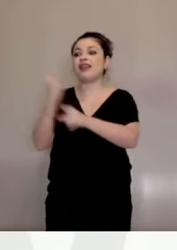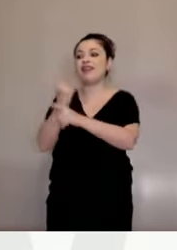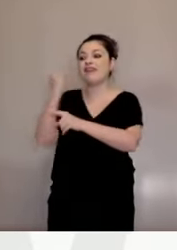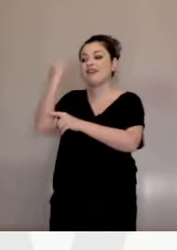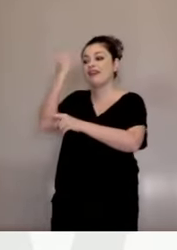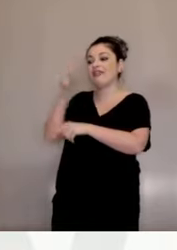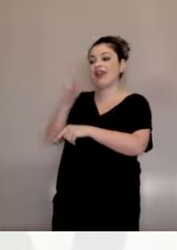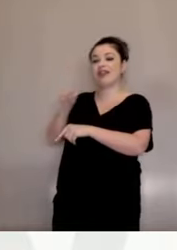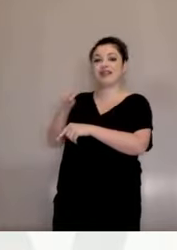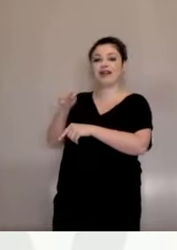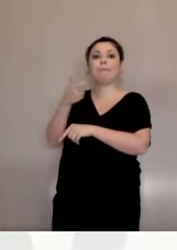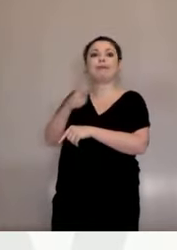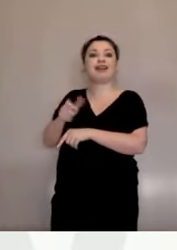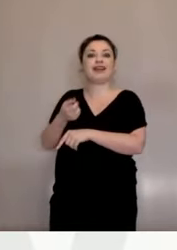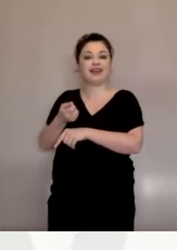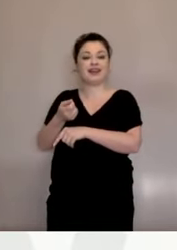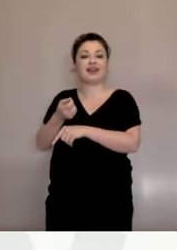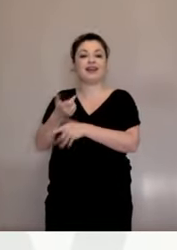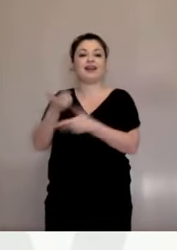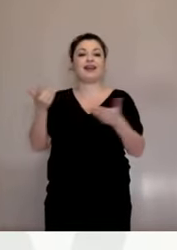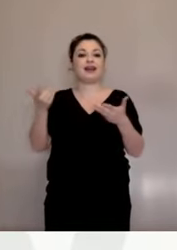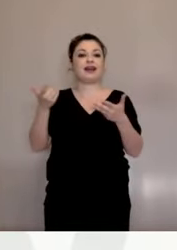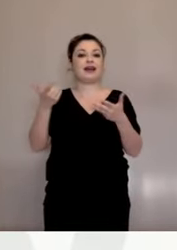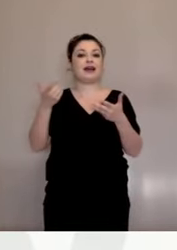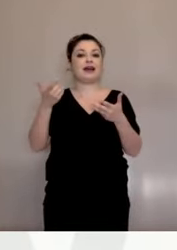pensiamo che tutti hanno